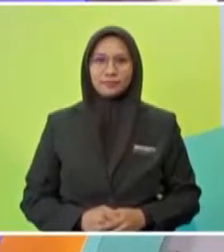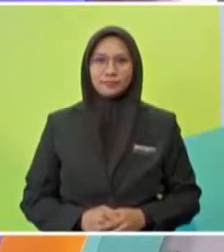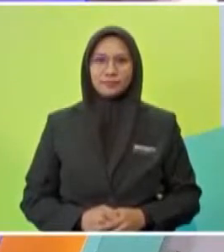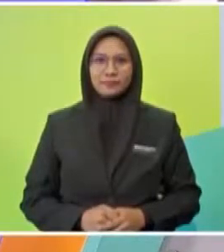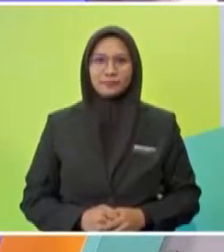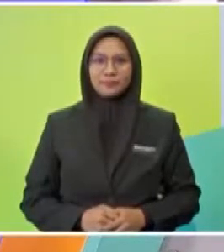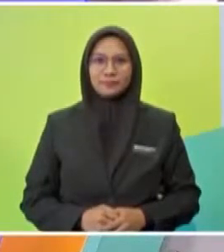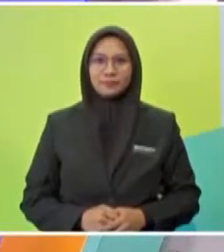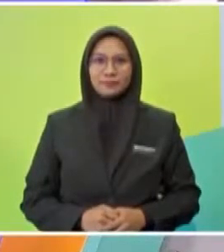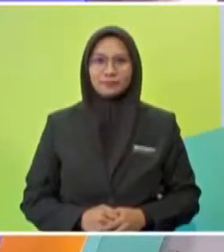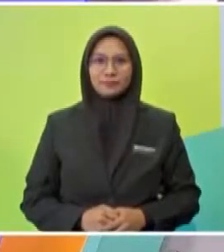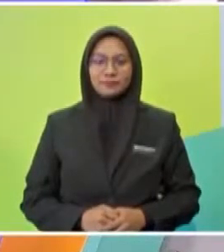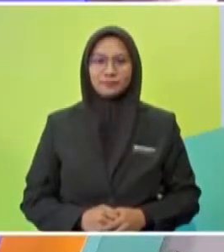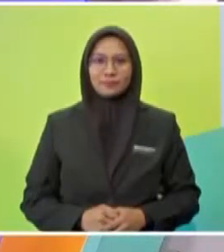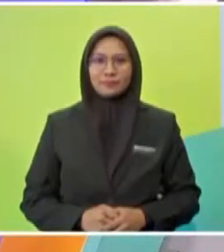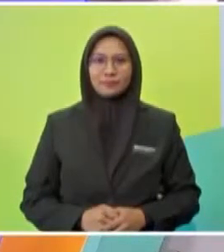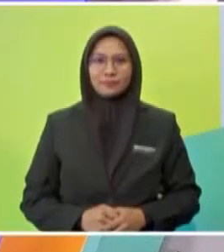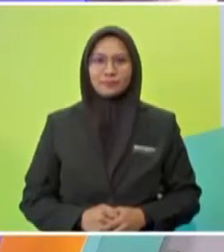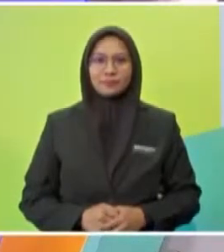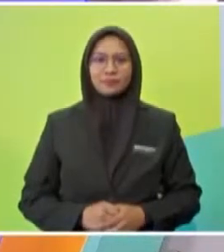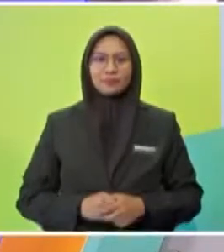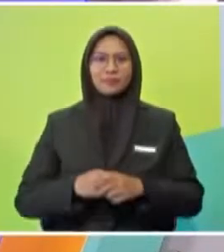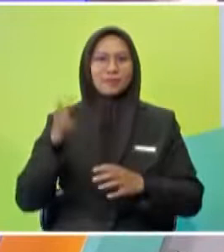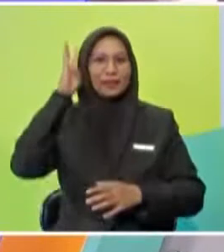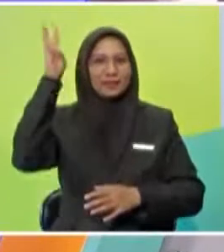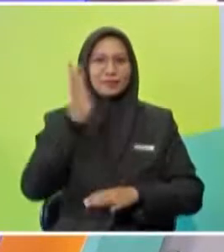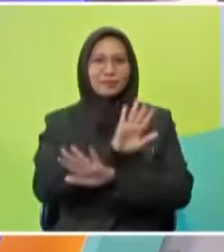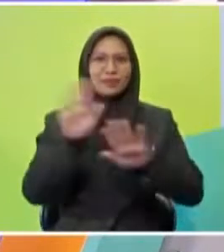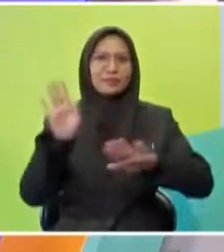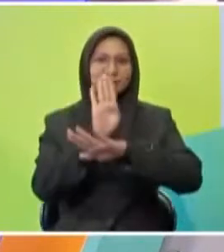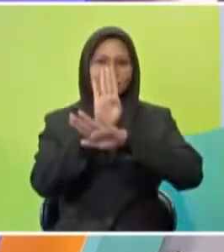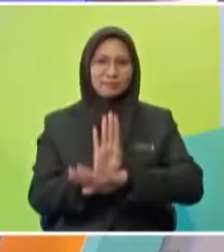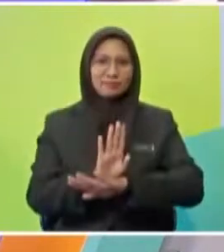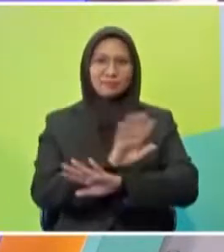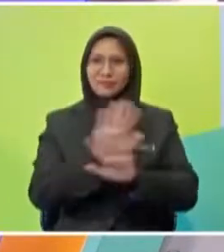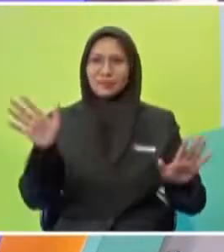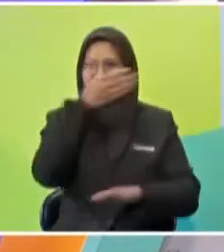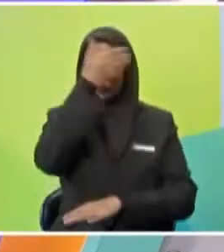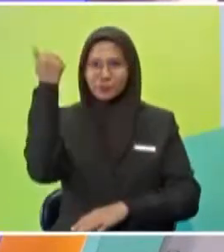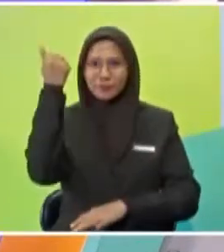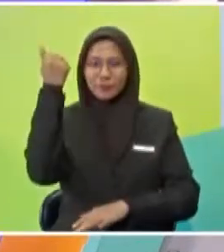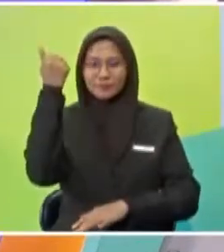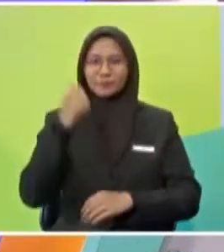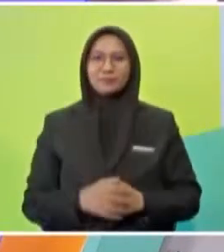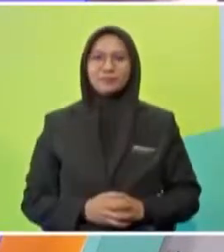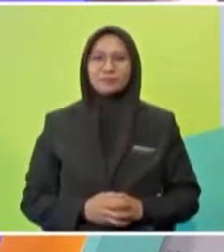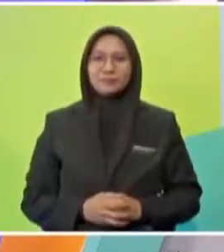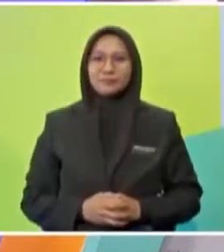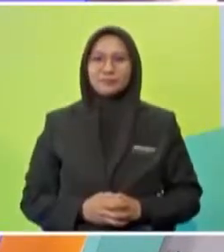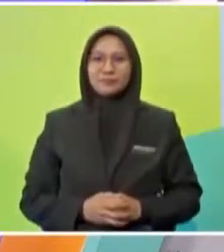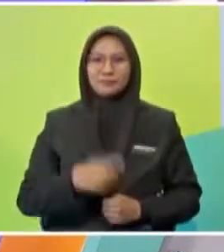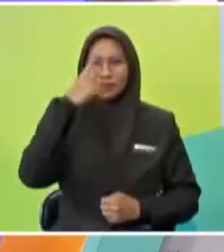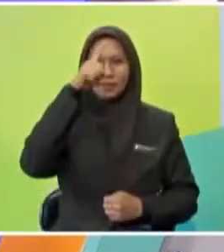gurun. Warisan budaya usah dilupakan, kebanggaan kita turun temurun. Sidang hadirin yang dihormati sekalian, sebagai